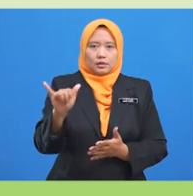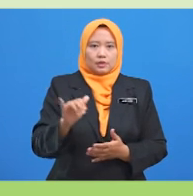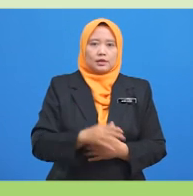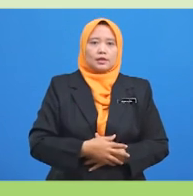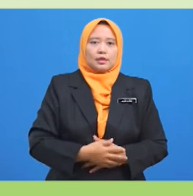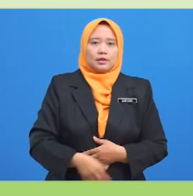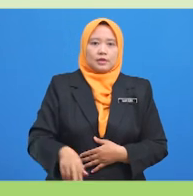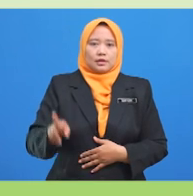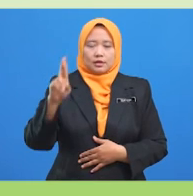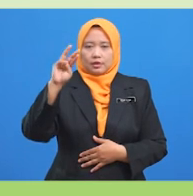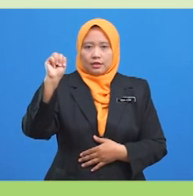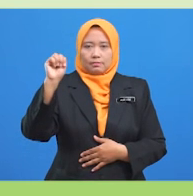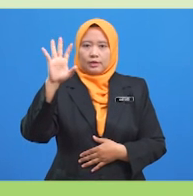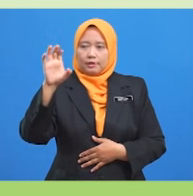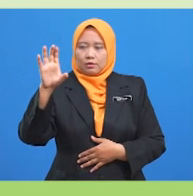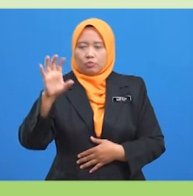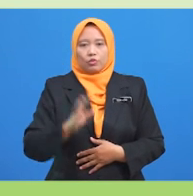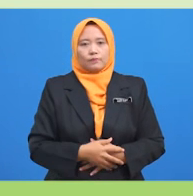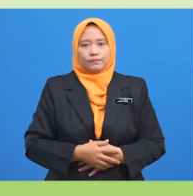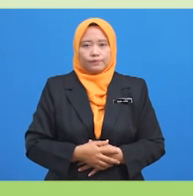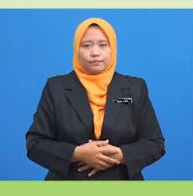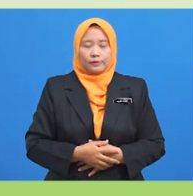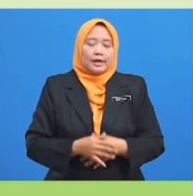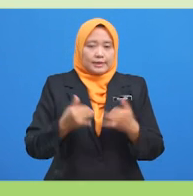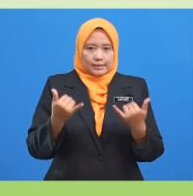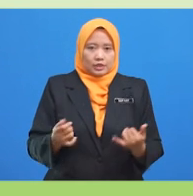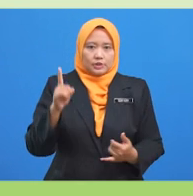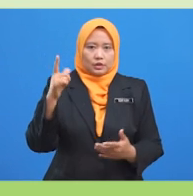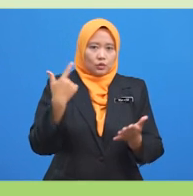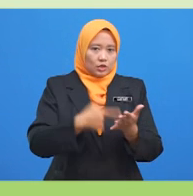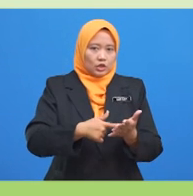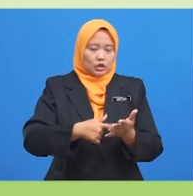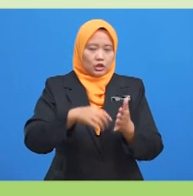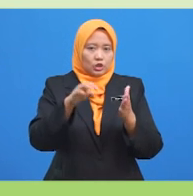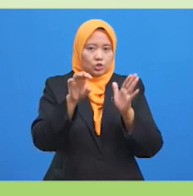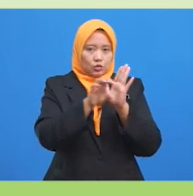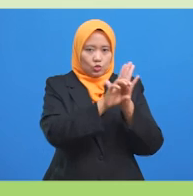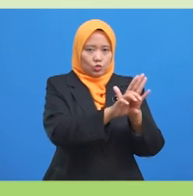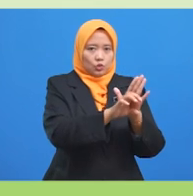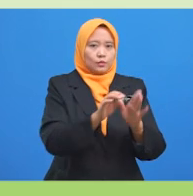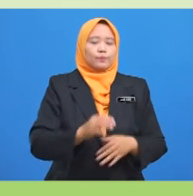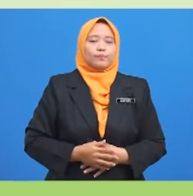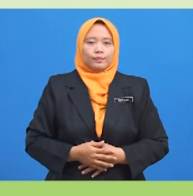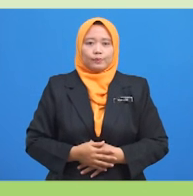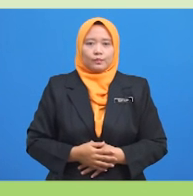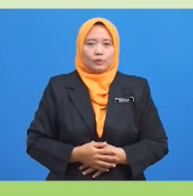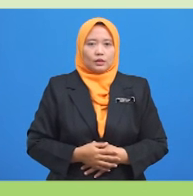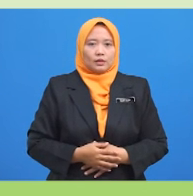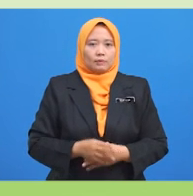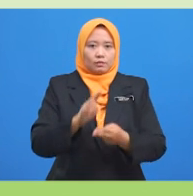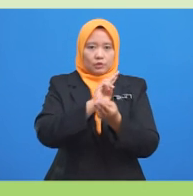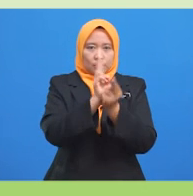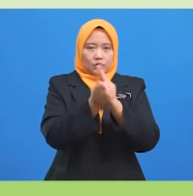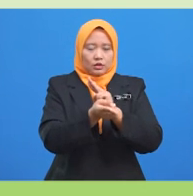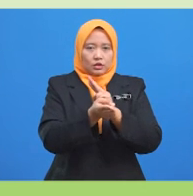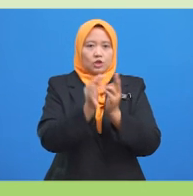RM50. Saya akan menunjukkan satu lagi contoh pengiraan kos marginal. perubahan